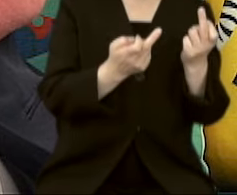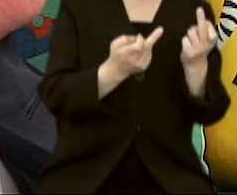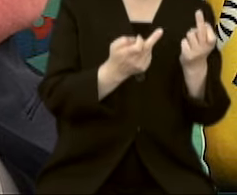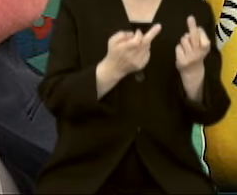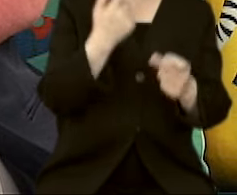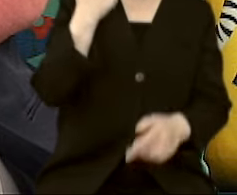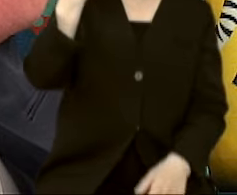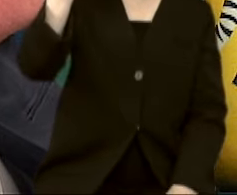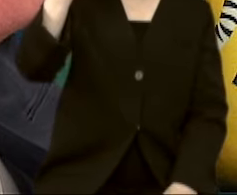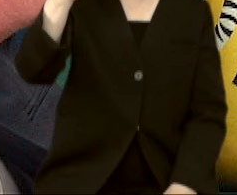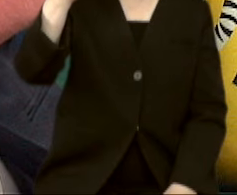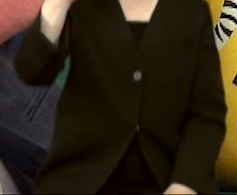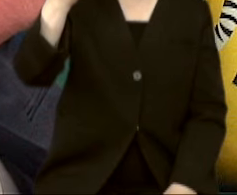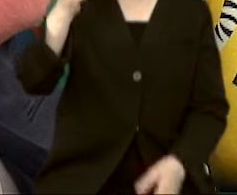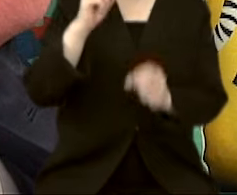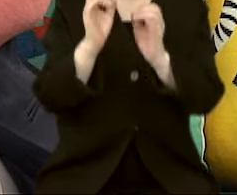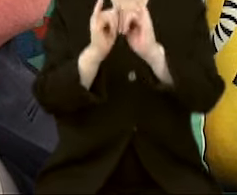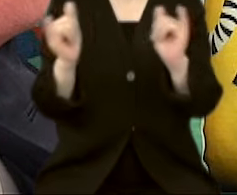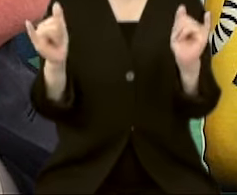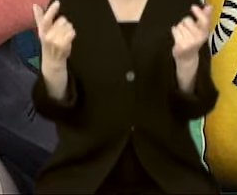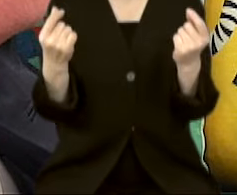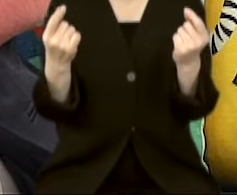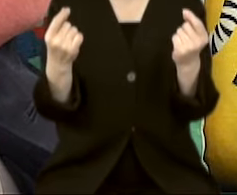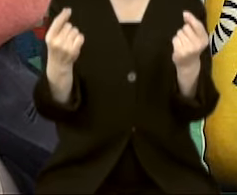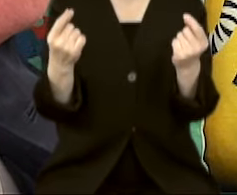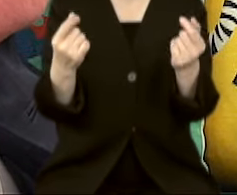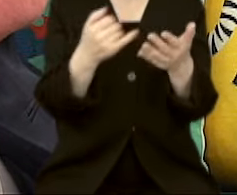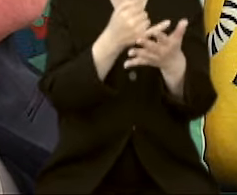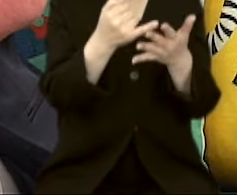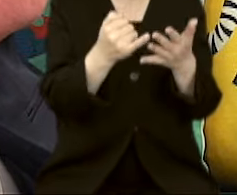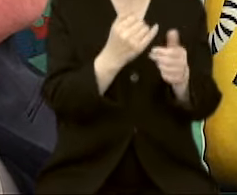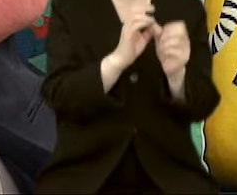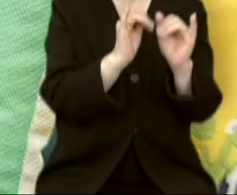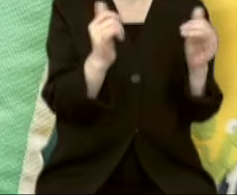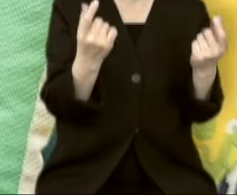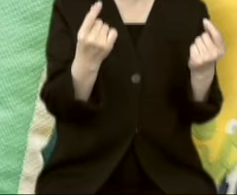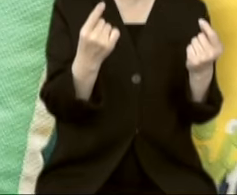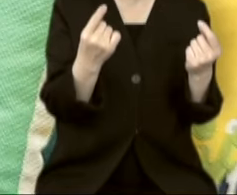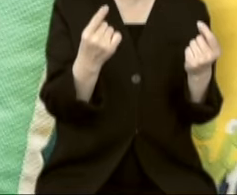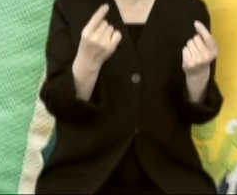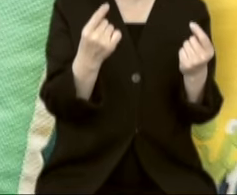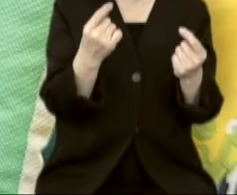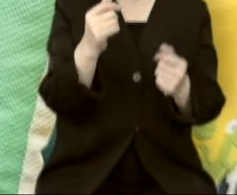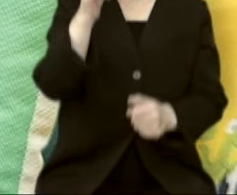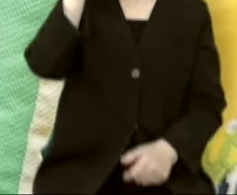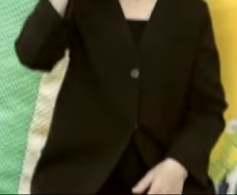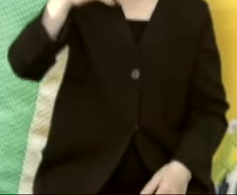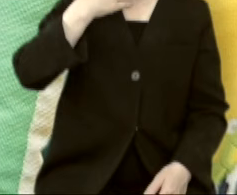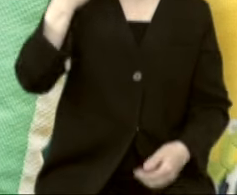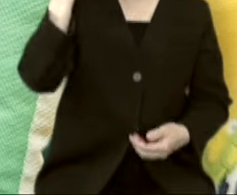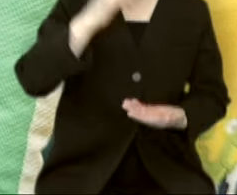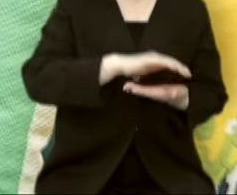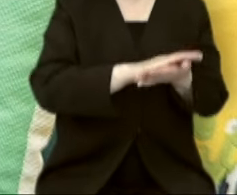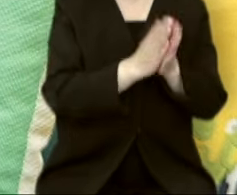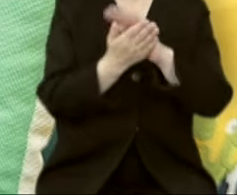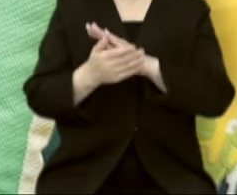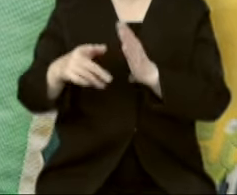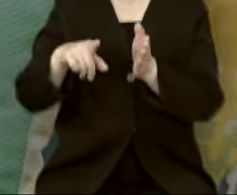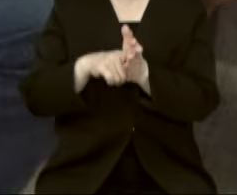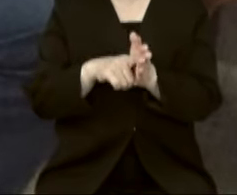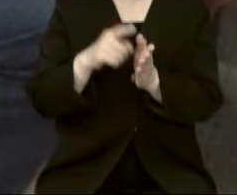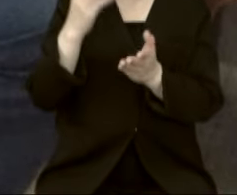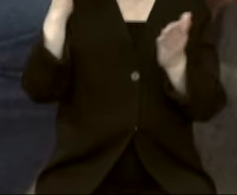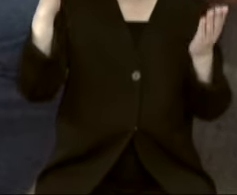다 목사님이시고 예. 다 선교사님들이에요. 동서들이. 그래서 정말 인도 복음화를 위해서 학교 사역,